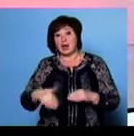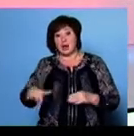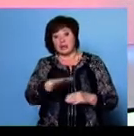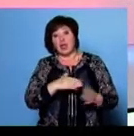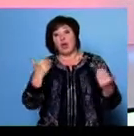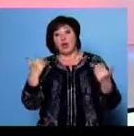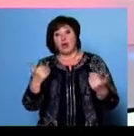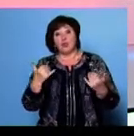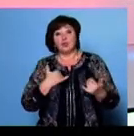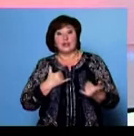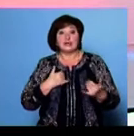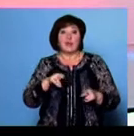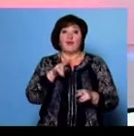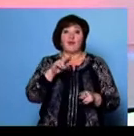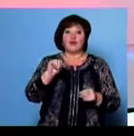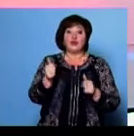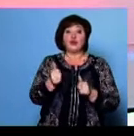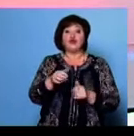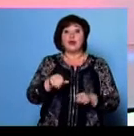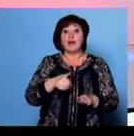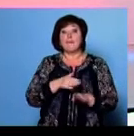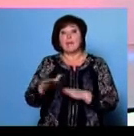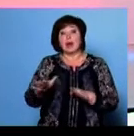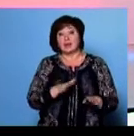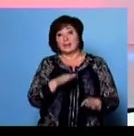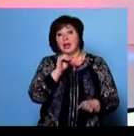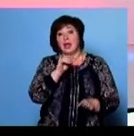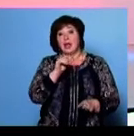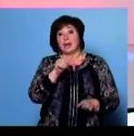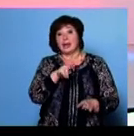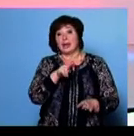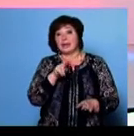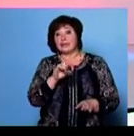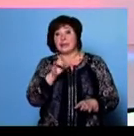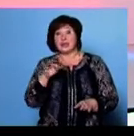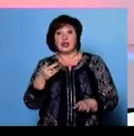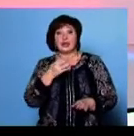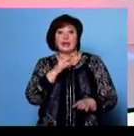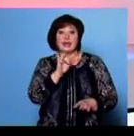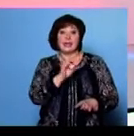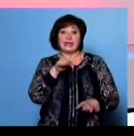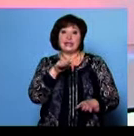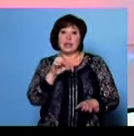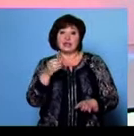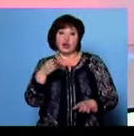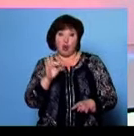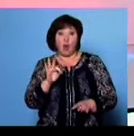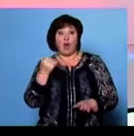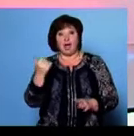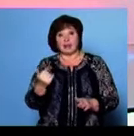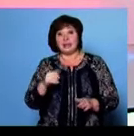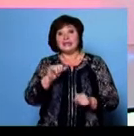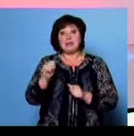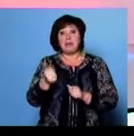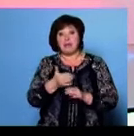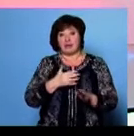Тоска». Ведущие партии исполнят звезды мировой оперной сцены – Кьяра Таиджи и Марко Чингари. Одними из первых